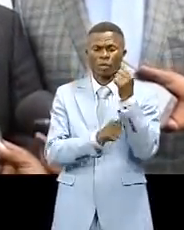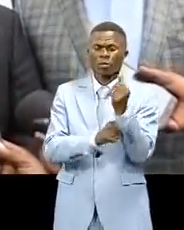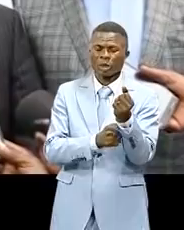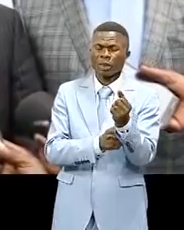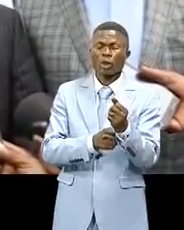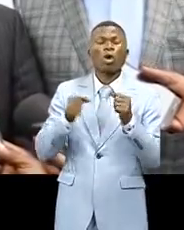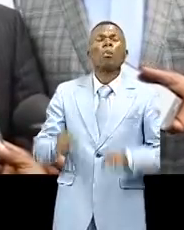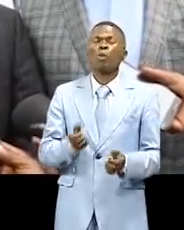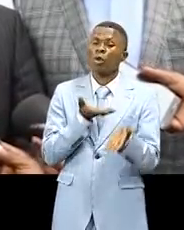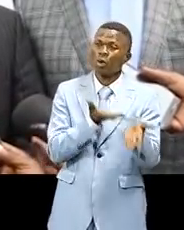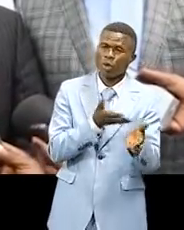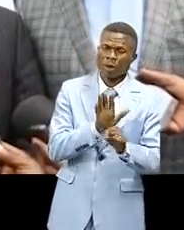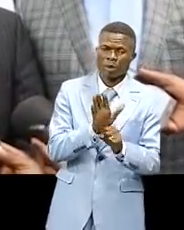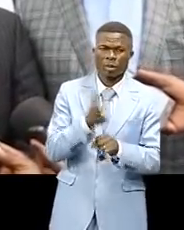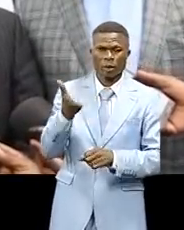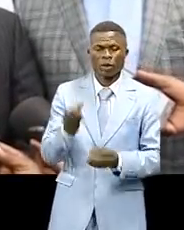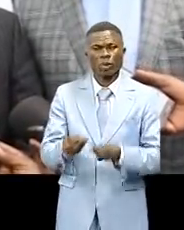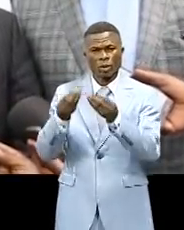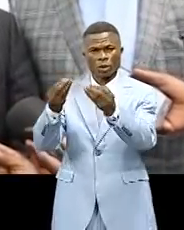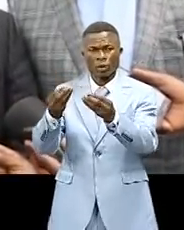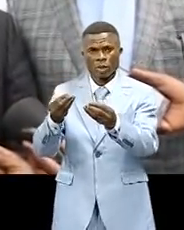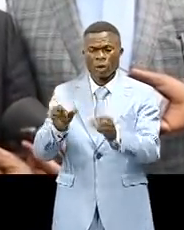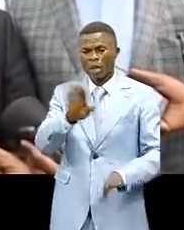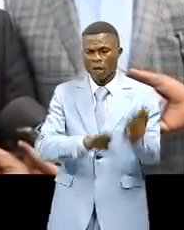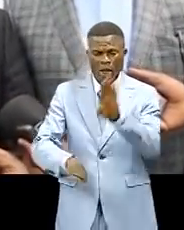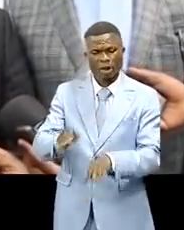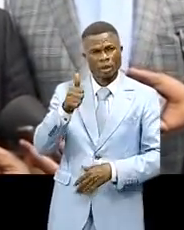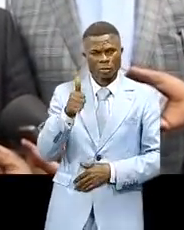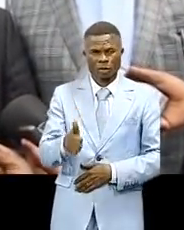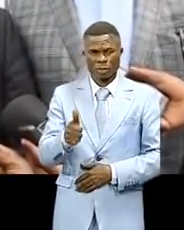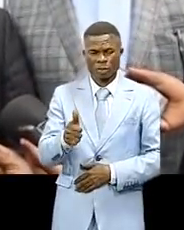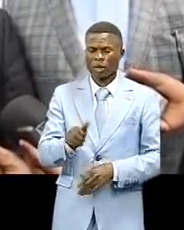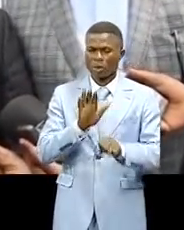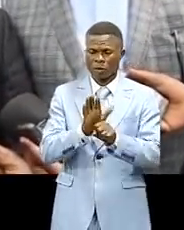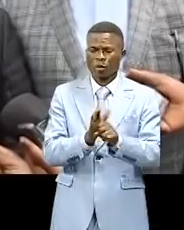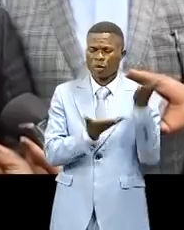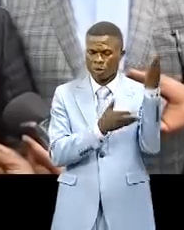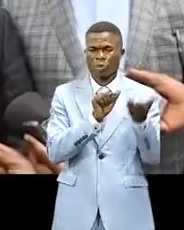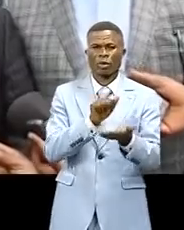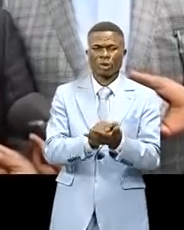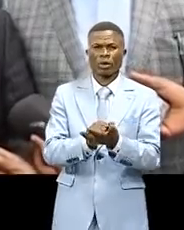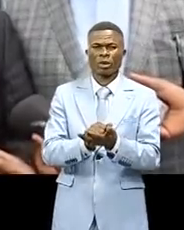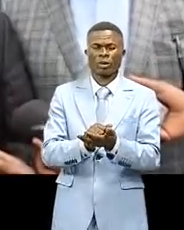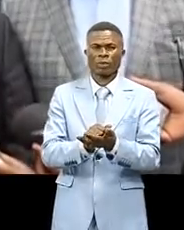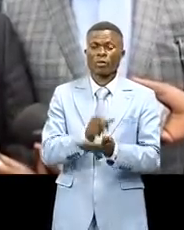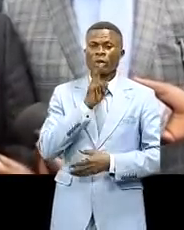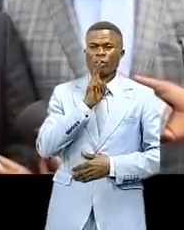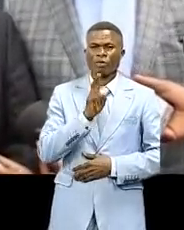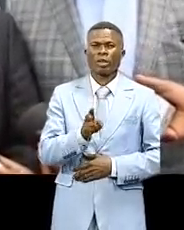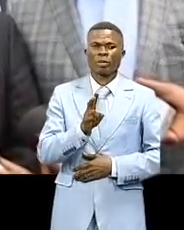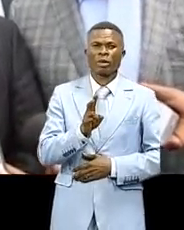vie vaillant a notamment dit ce qui est important c vraiment